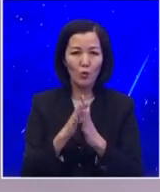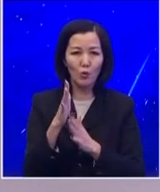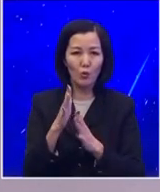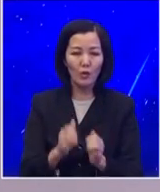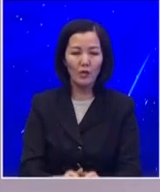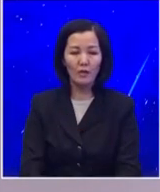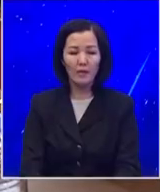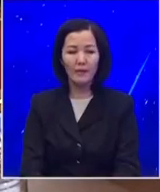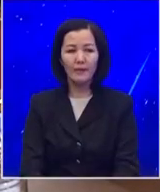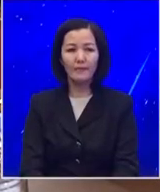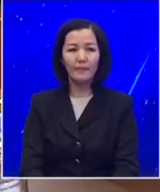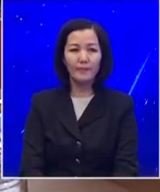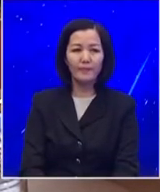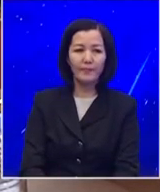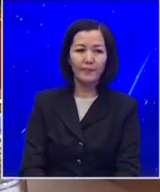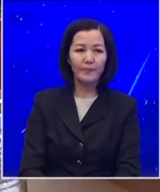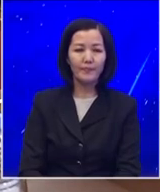культур.